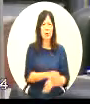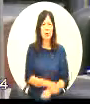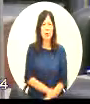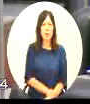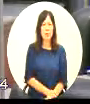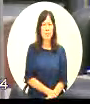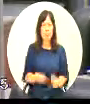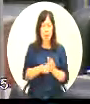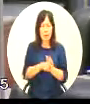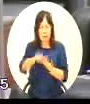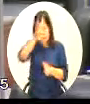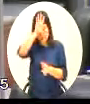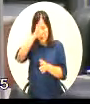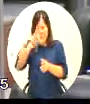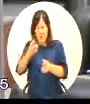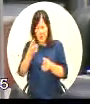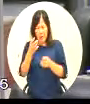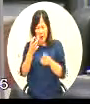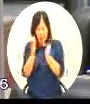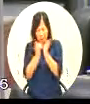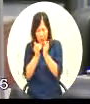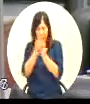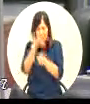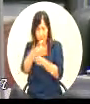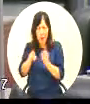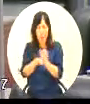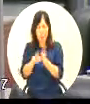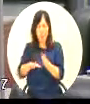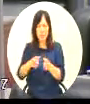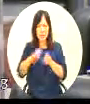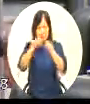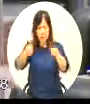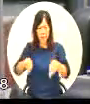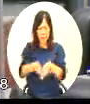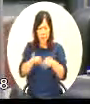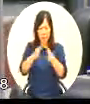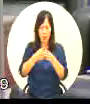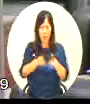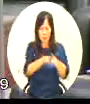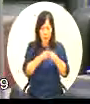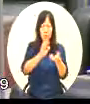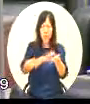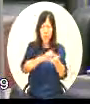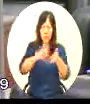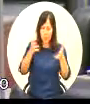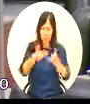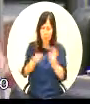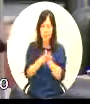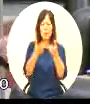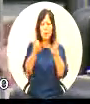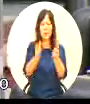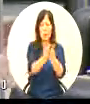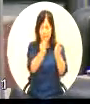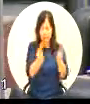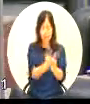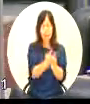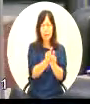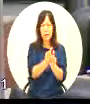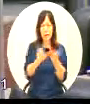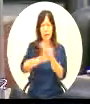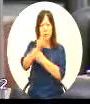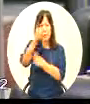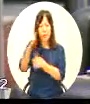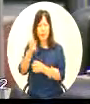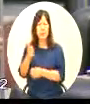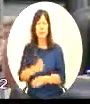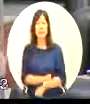书跟病危的通知单。但是呢，陪同就医的是另外一名 同性的，也就是另外一名男子，